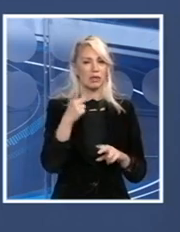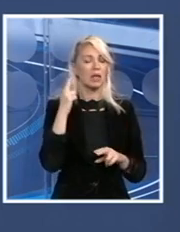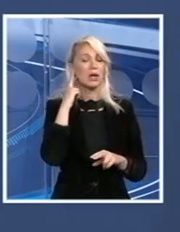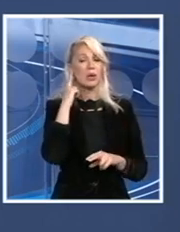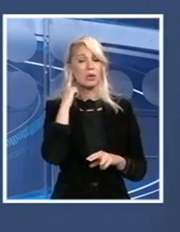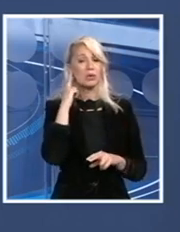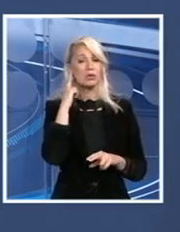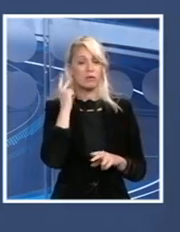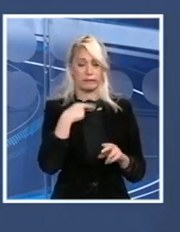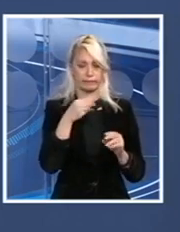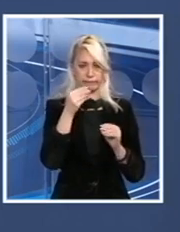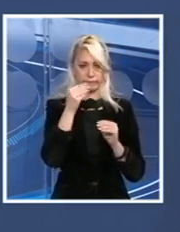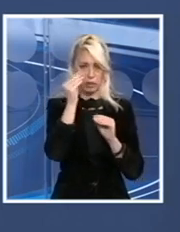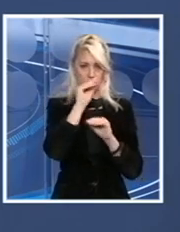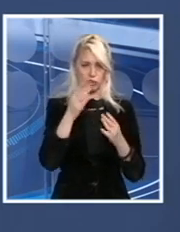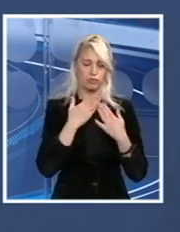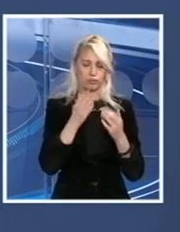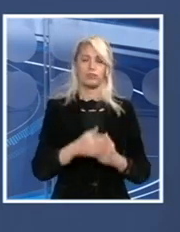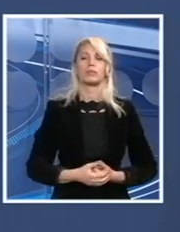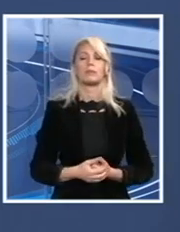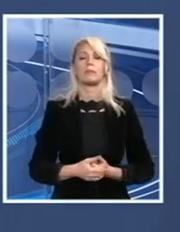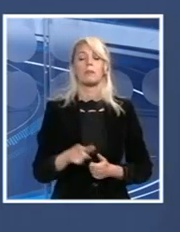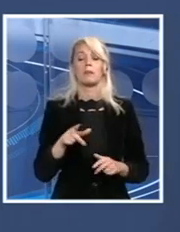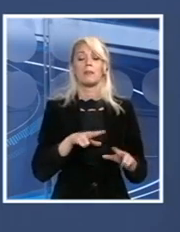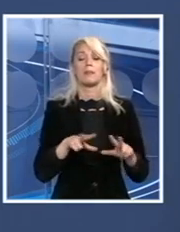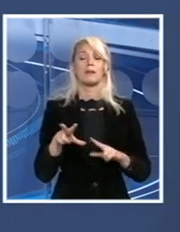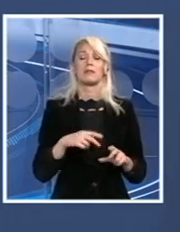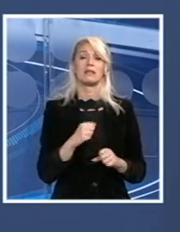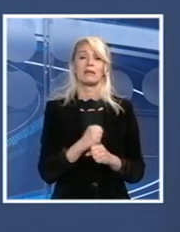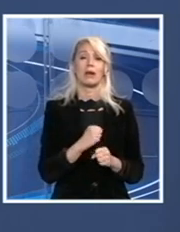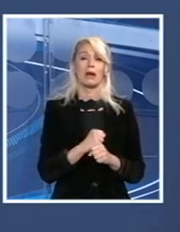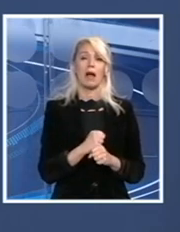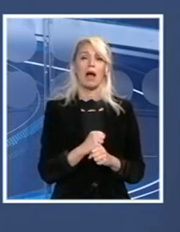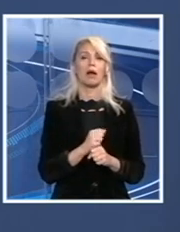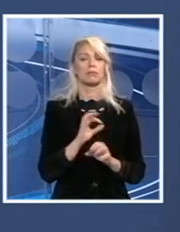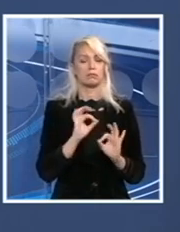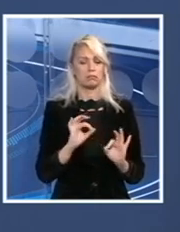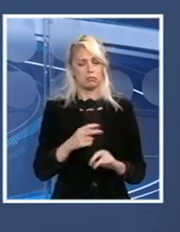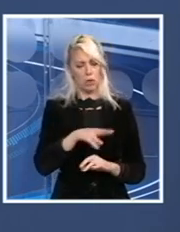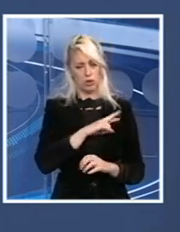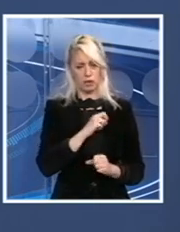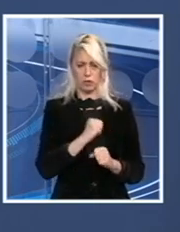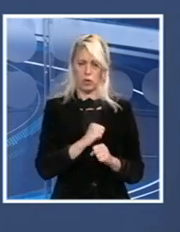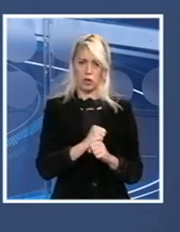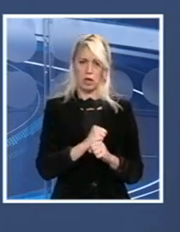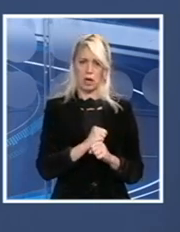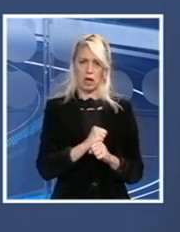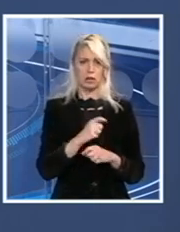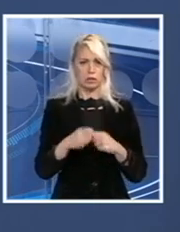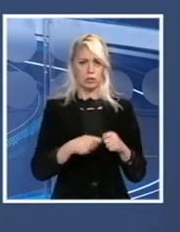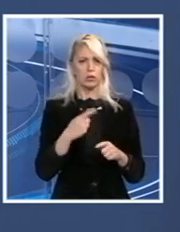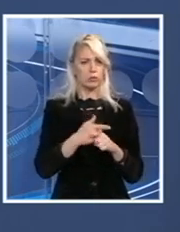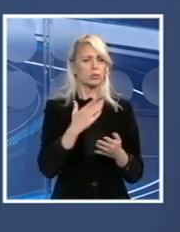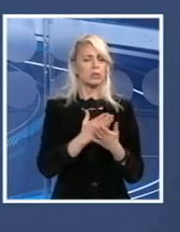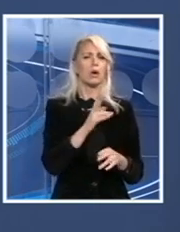saopštenje. Kao što zna Ministarstvo za rad, odgovorno radi svoj posao i vršilo je kontrolu primene